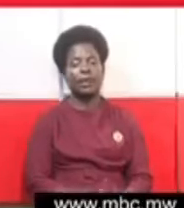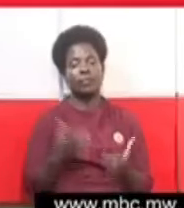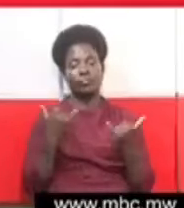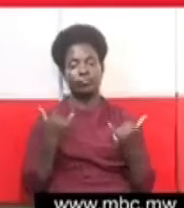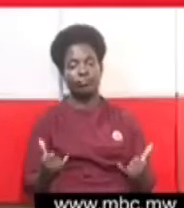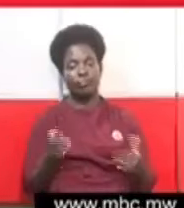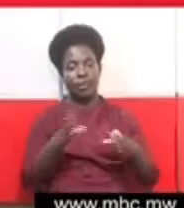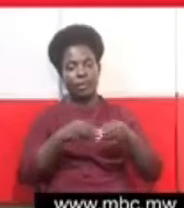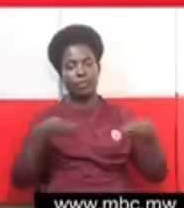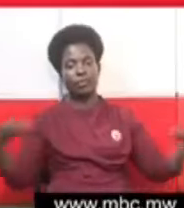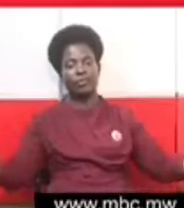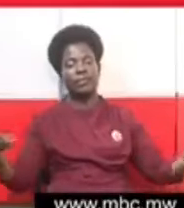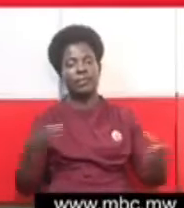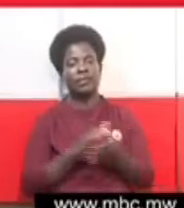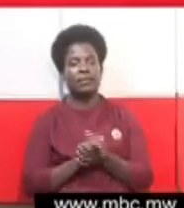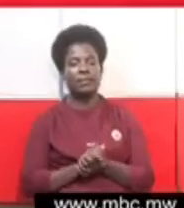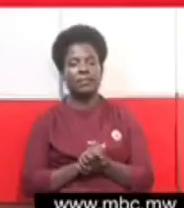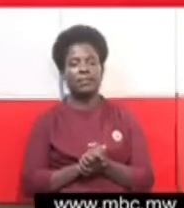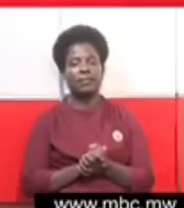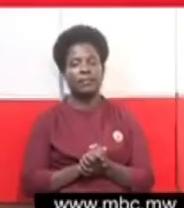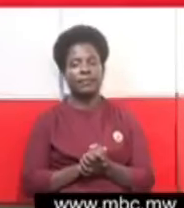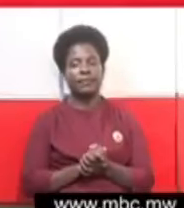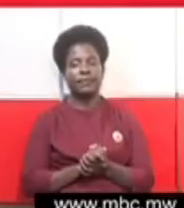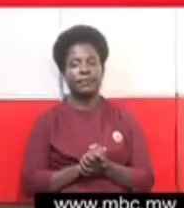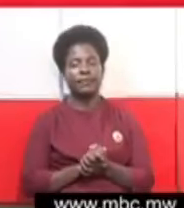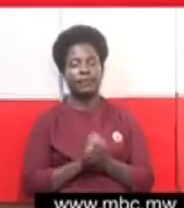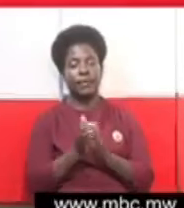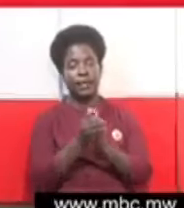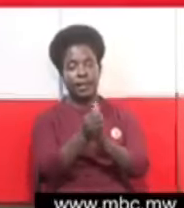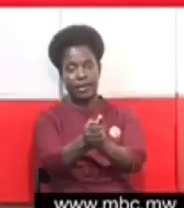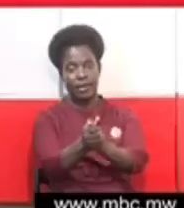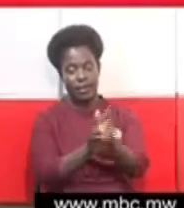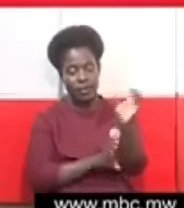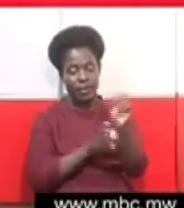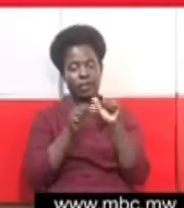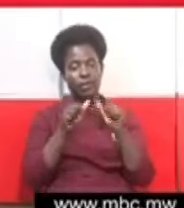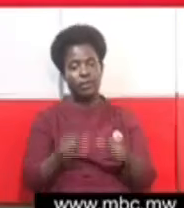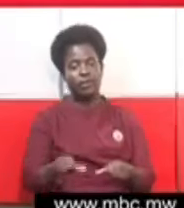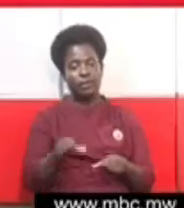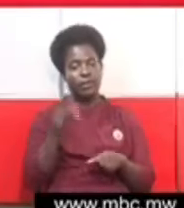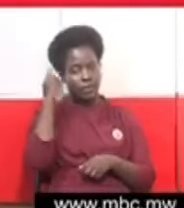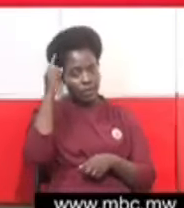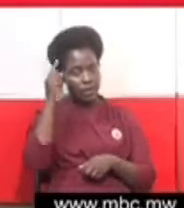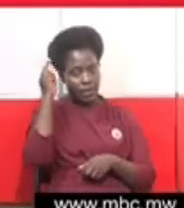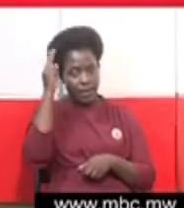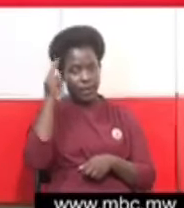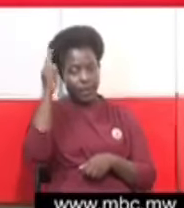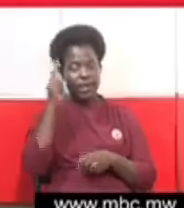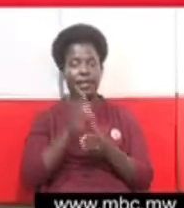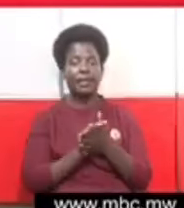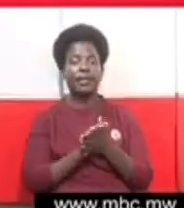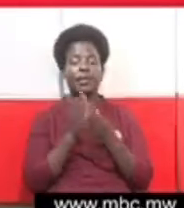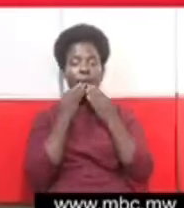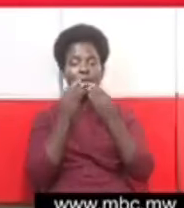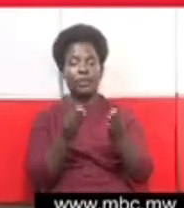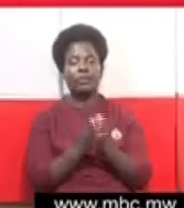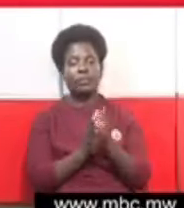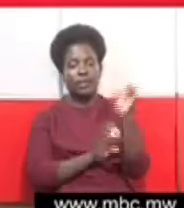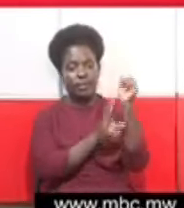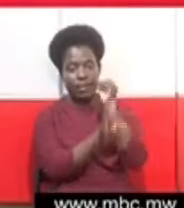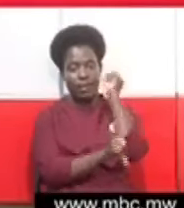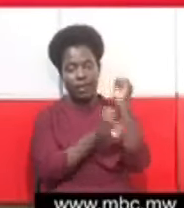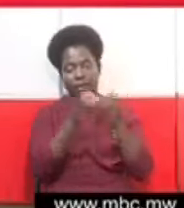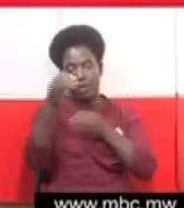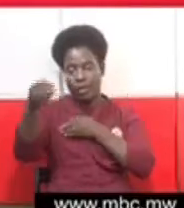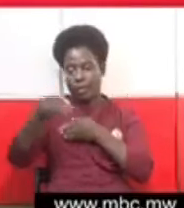Tsopano nazi nkhanizi mwatsatane-tsatane. Mtsogoleri wa dziko lino Dr. Lazarus Chakwela oyamikira maiko